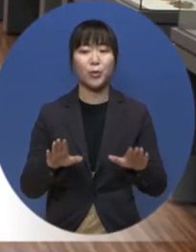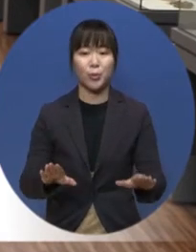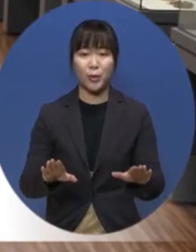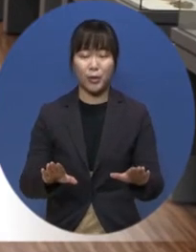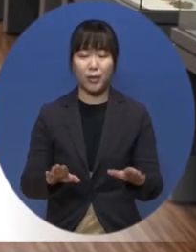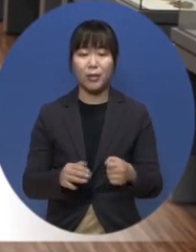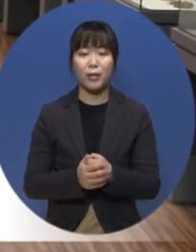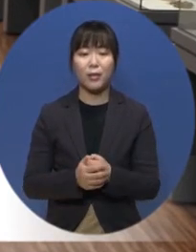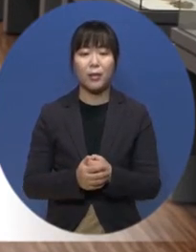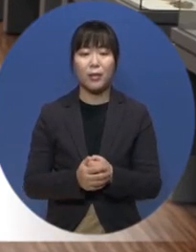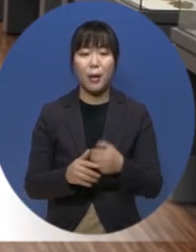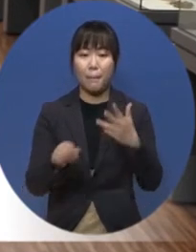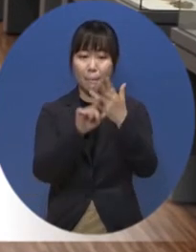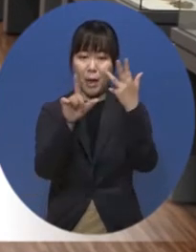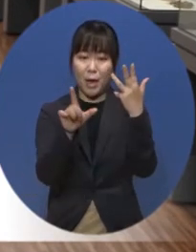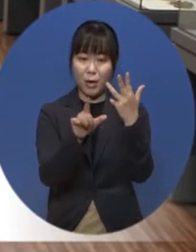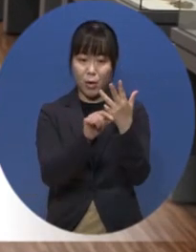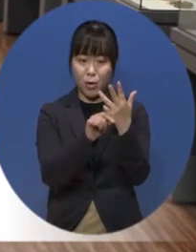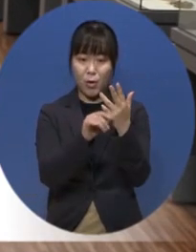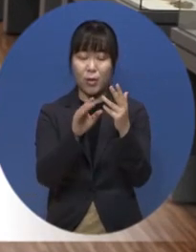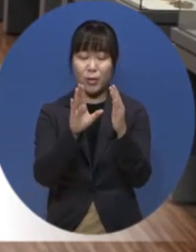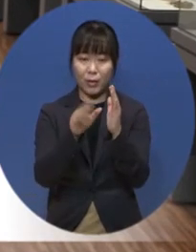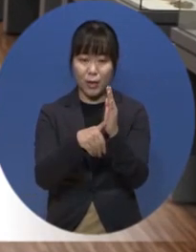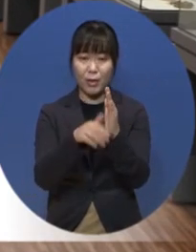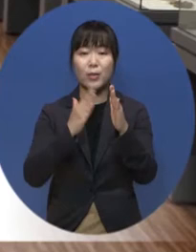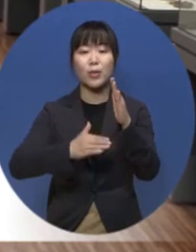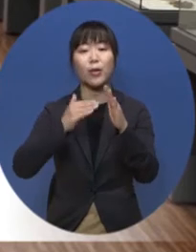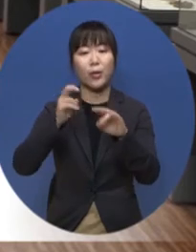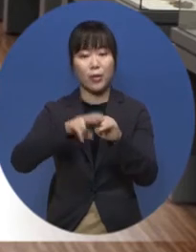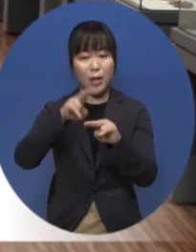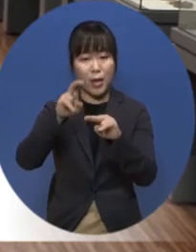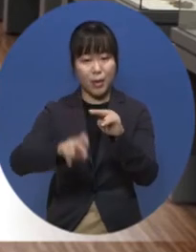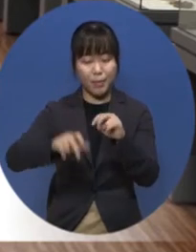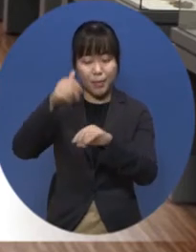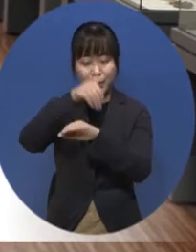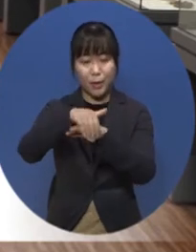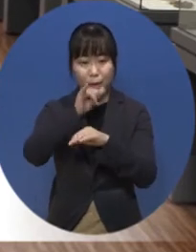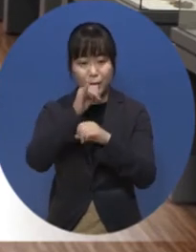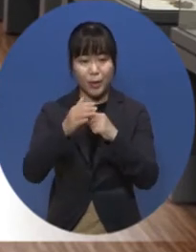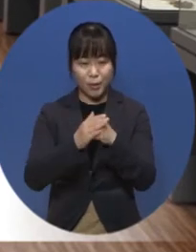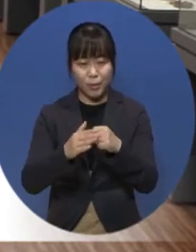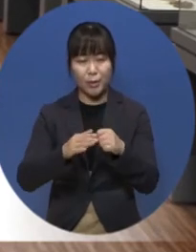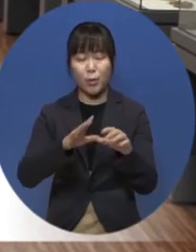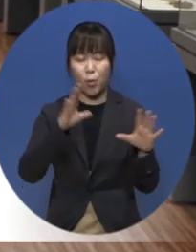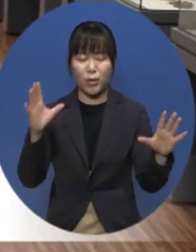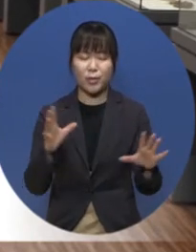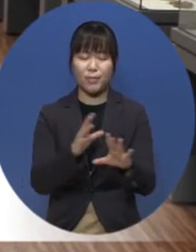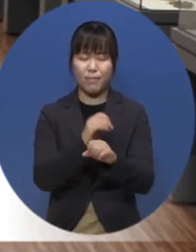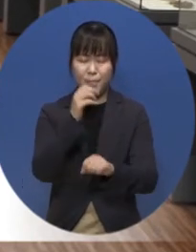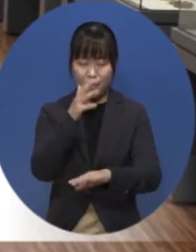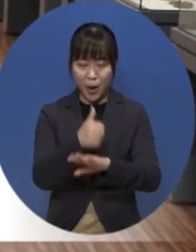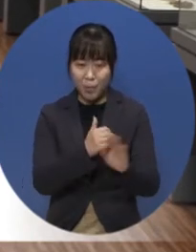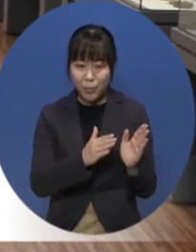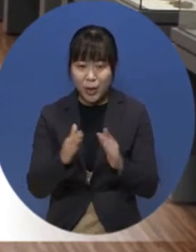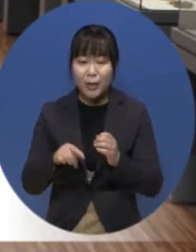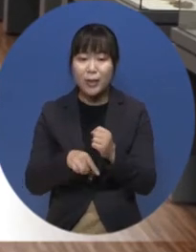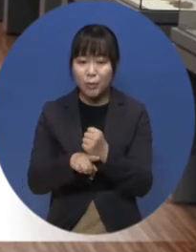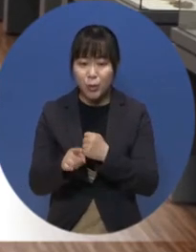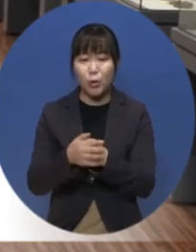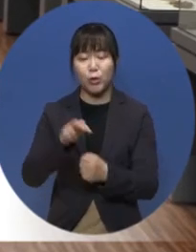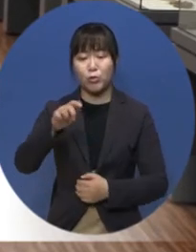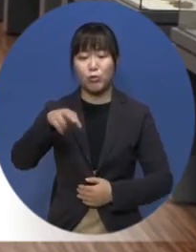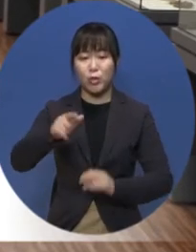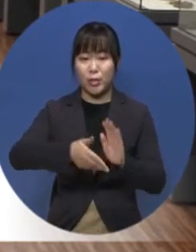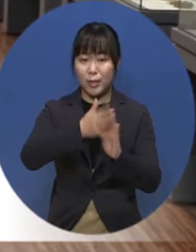제가 8월달에 게 정년 대 임 예정을 됐습니다 그래서 이번에 첨 마무리하는 의미에서 우리 순천